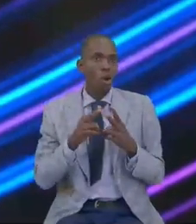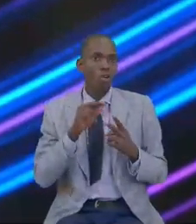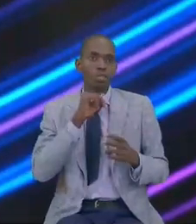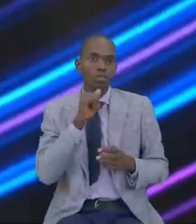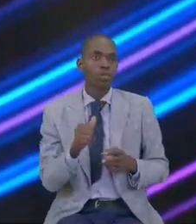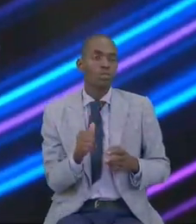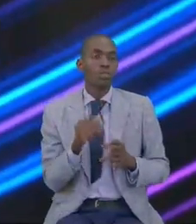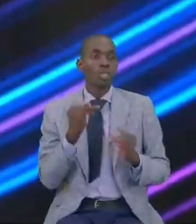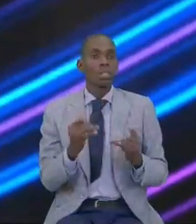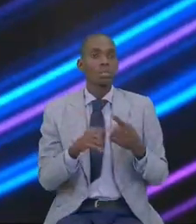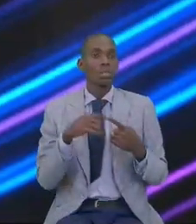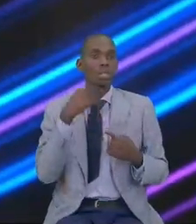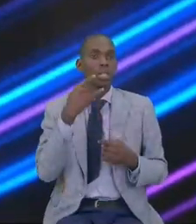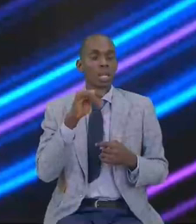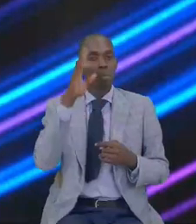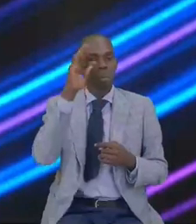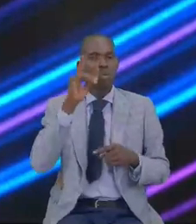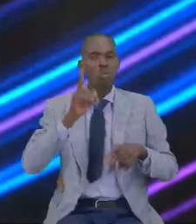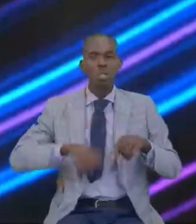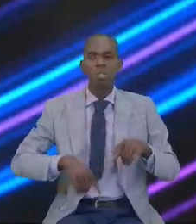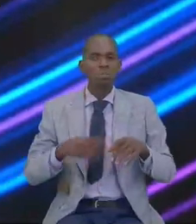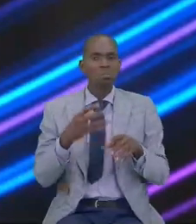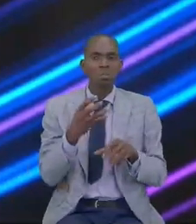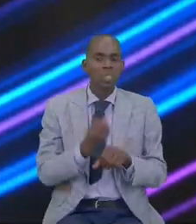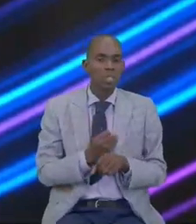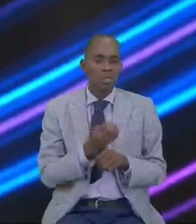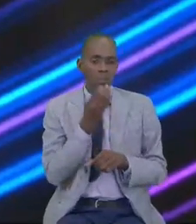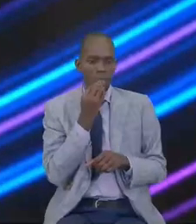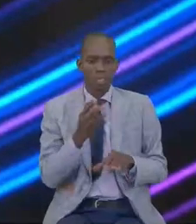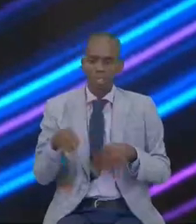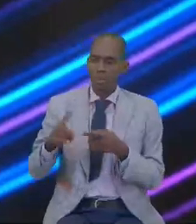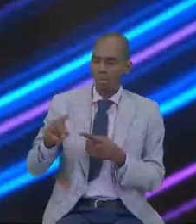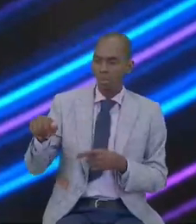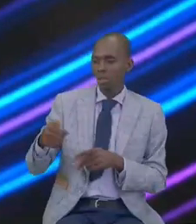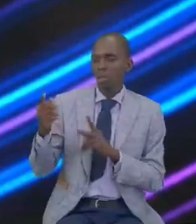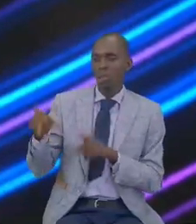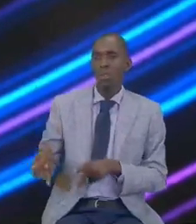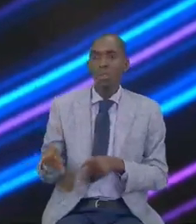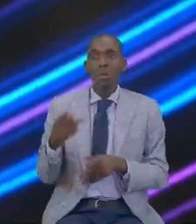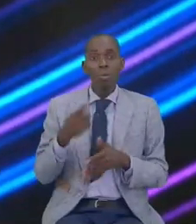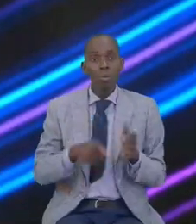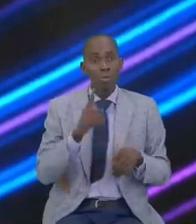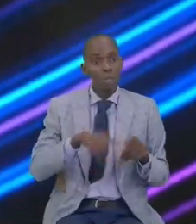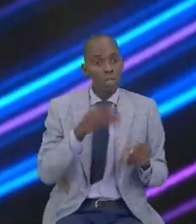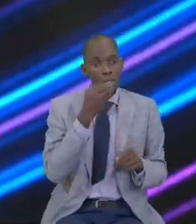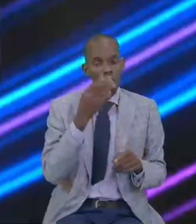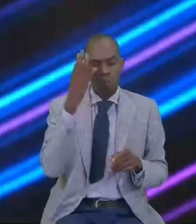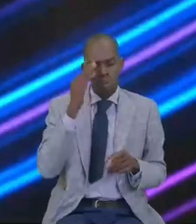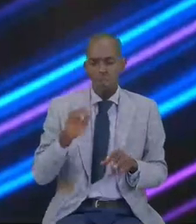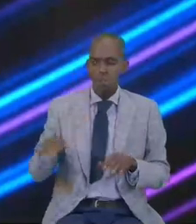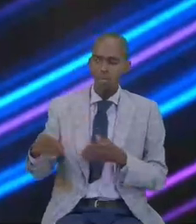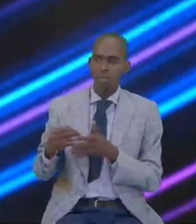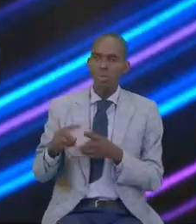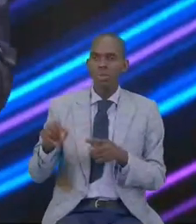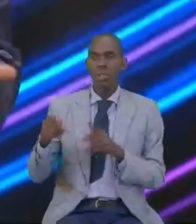l'homme, tu ne peux pas prendre le repas et donner à une personne. Ce que tu vas manger, pourquoi tu vas donner ça à quelqu'un d'autre? Non seulement